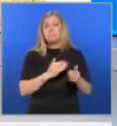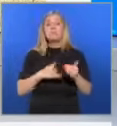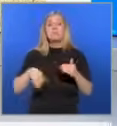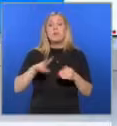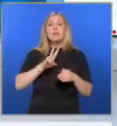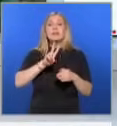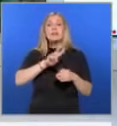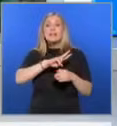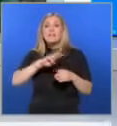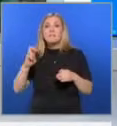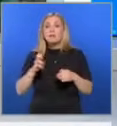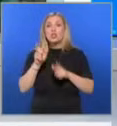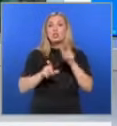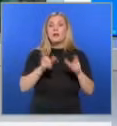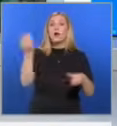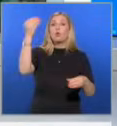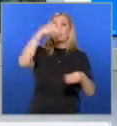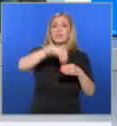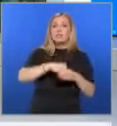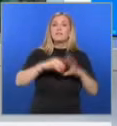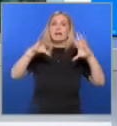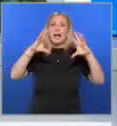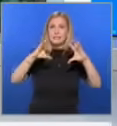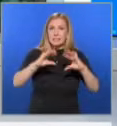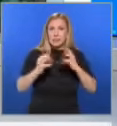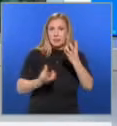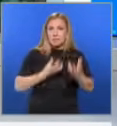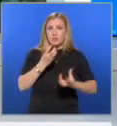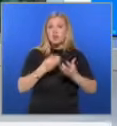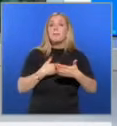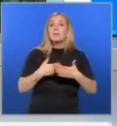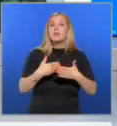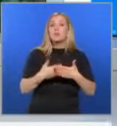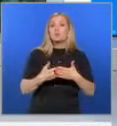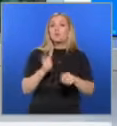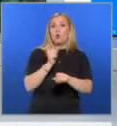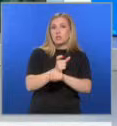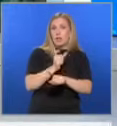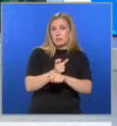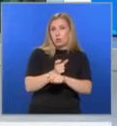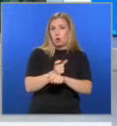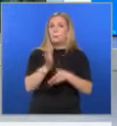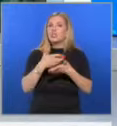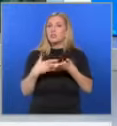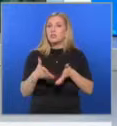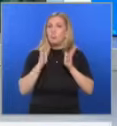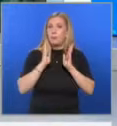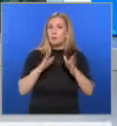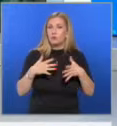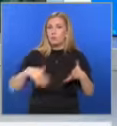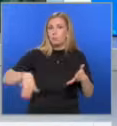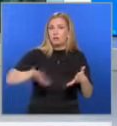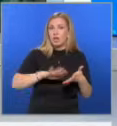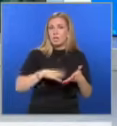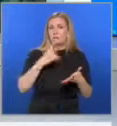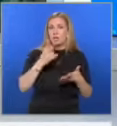200 души участват в гасенето на пожара край Стара Загора. Остава в сила частичното бедствено положение. Още за обстановката от